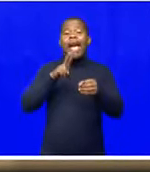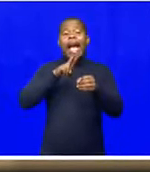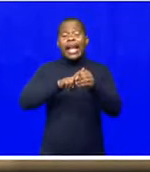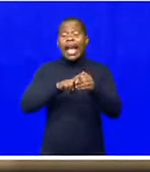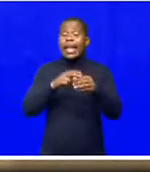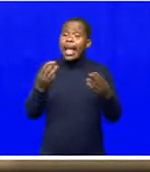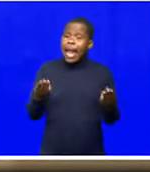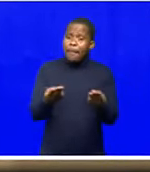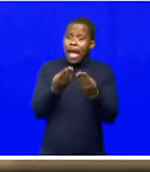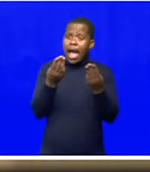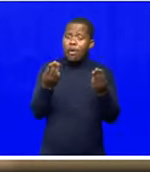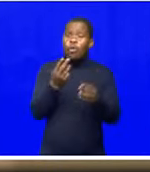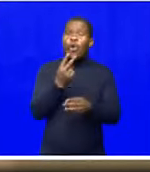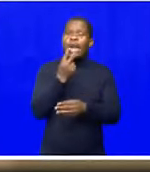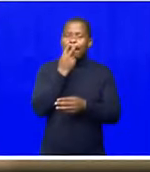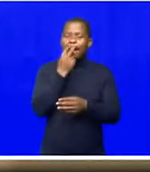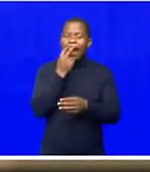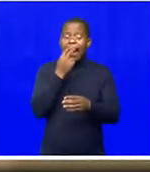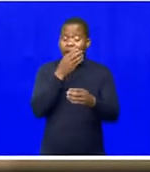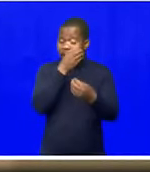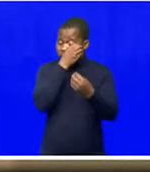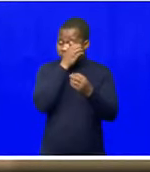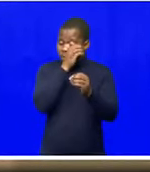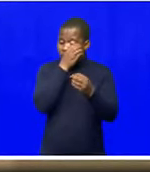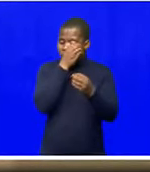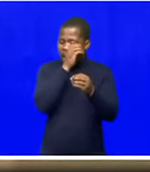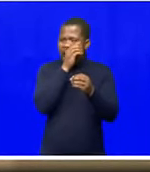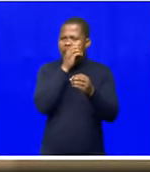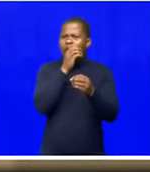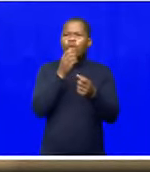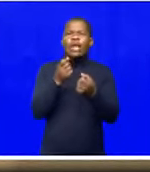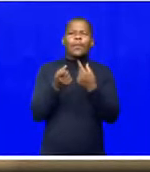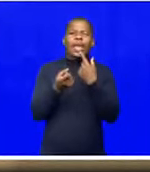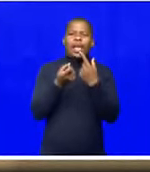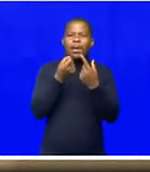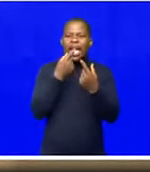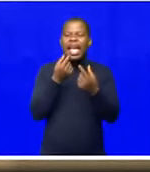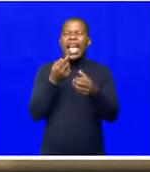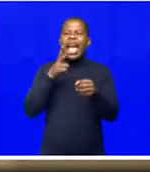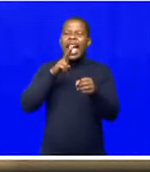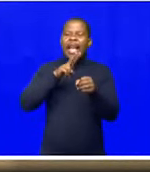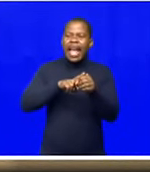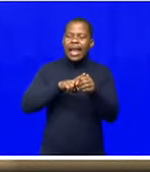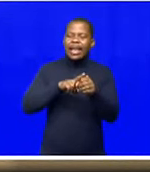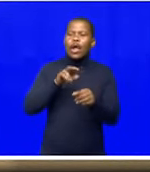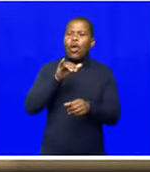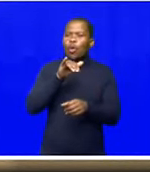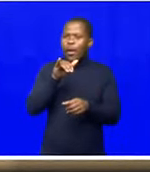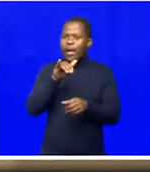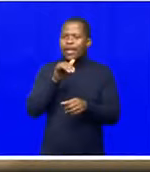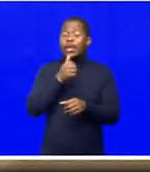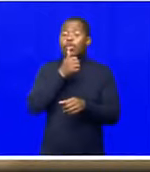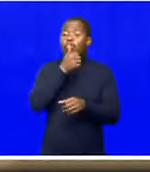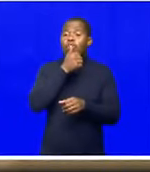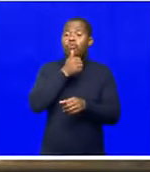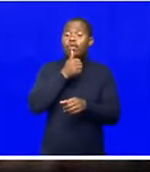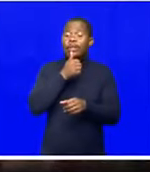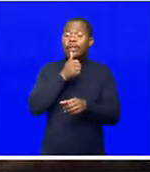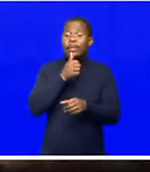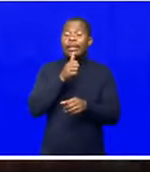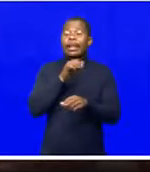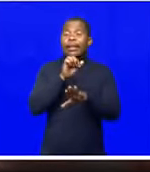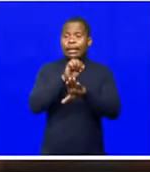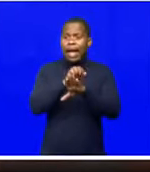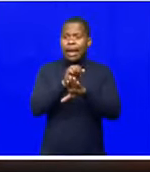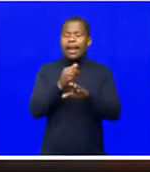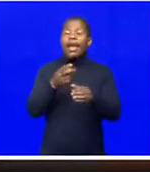sikhone ukuthatha le yongadi sikhone ukuhlola ukuthi leliphilisi ngiliphi sifo sini futhi ngiliphi liphilisi leselingalungela lo sifo sakhe.